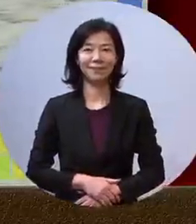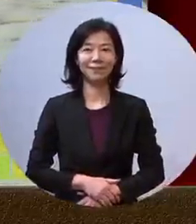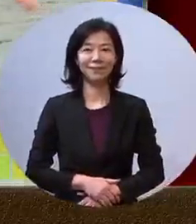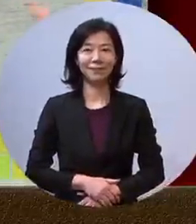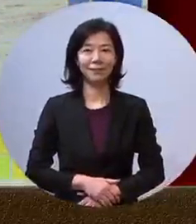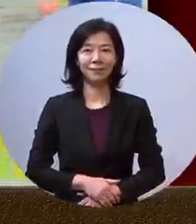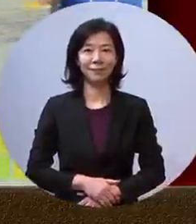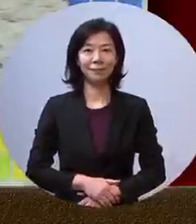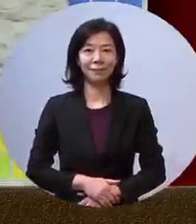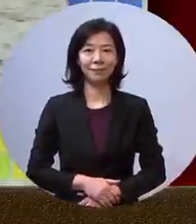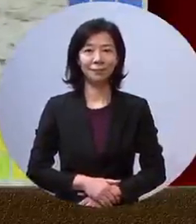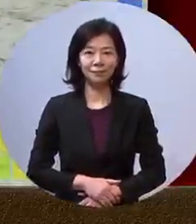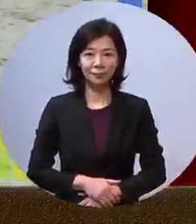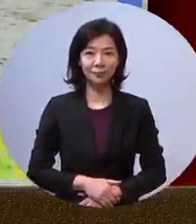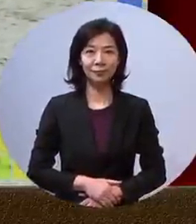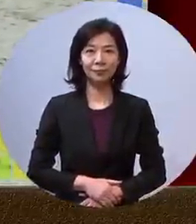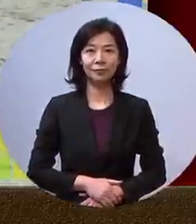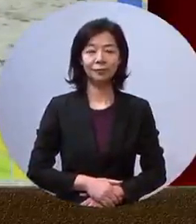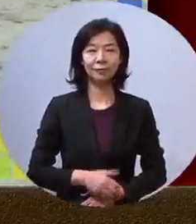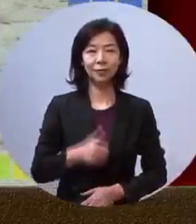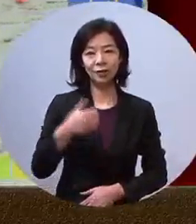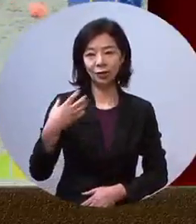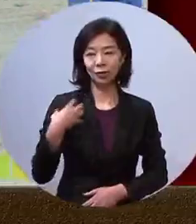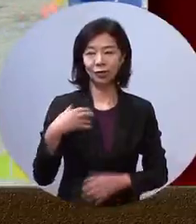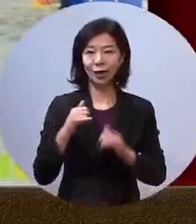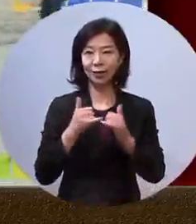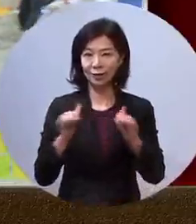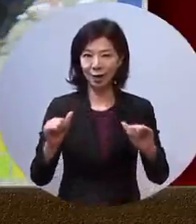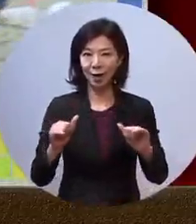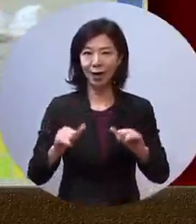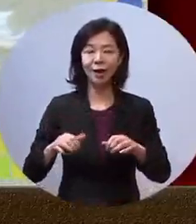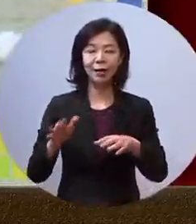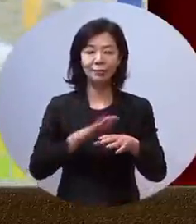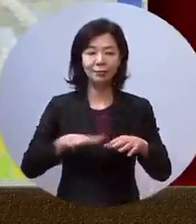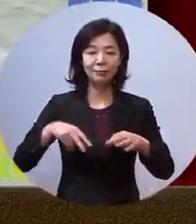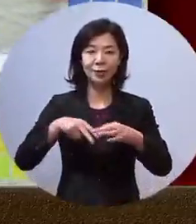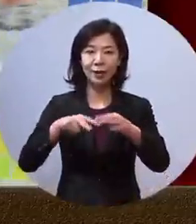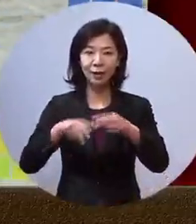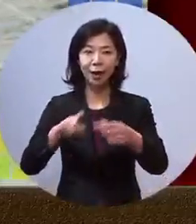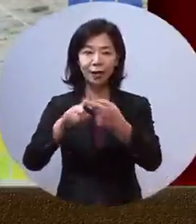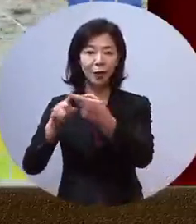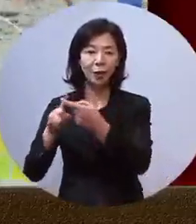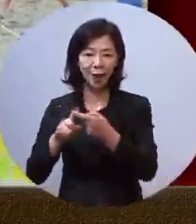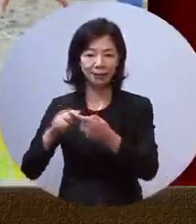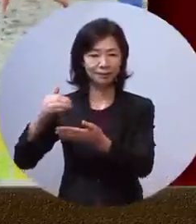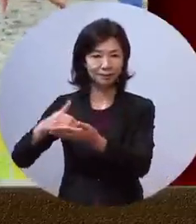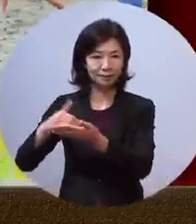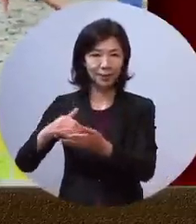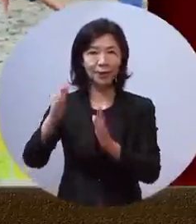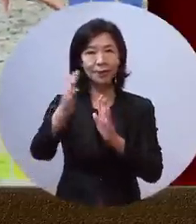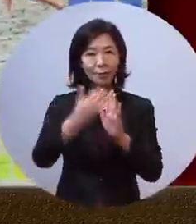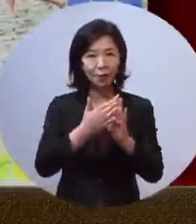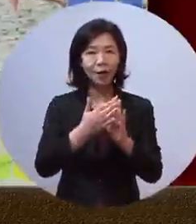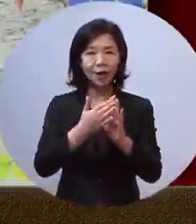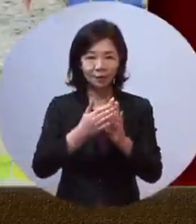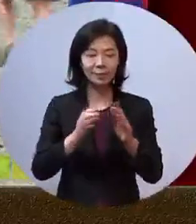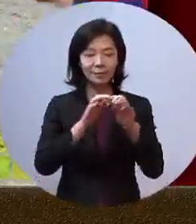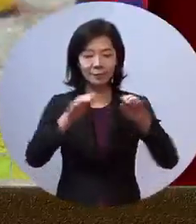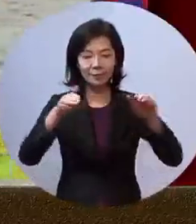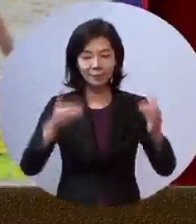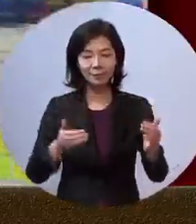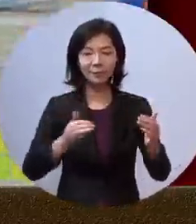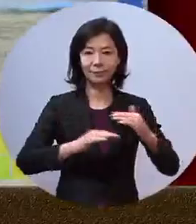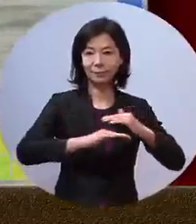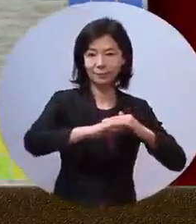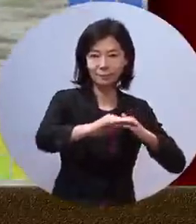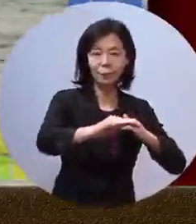大会の開催にあたった藤沢市ビーチサッカー協会は、近い将来ビーチサッカーの常設コートを作り競